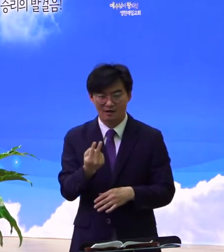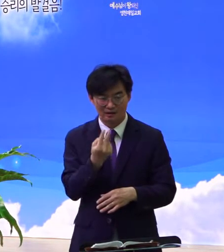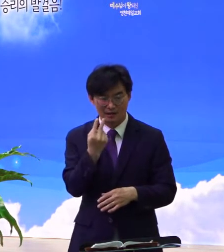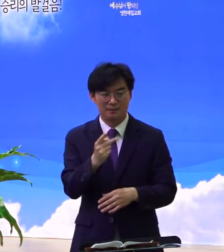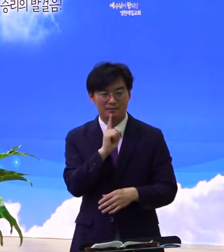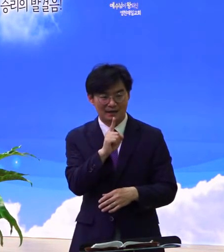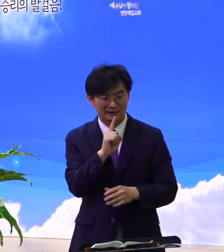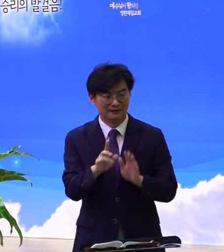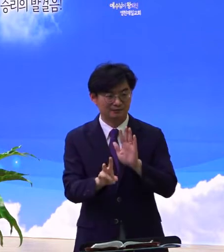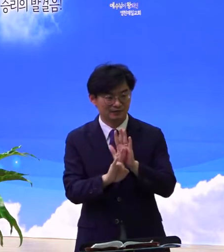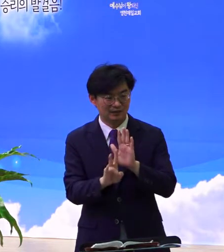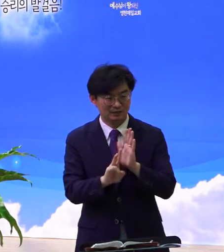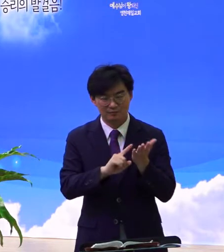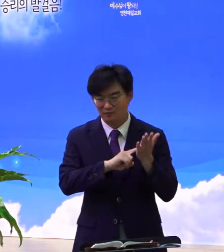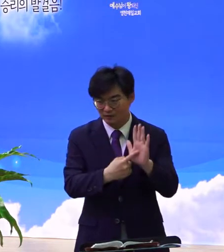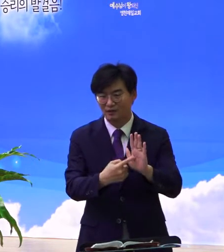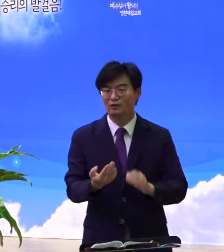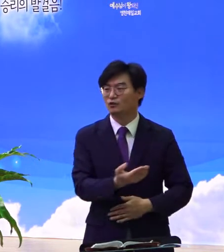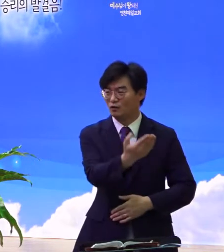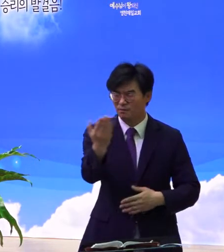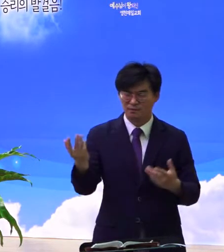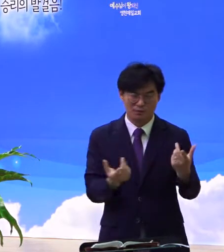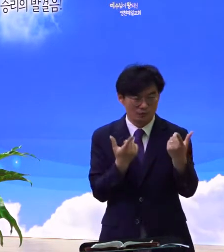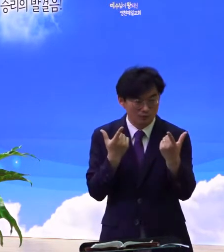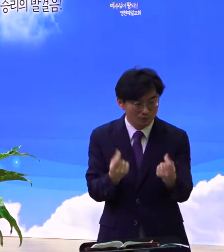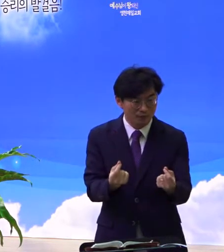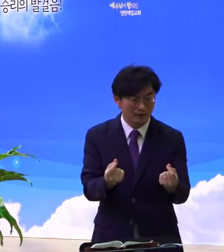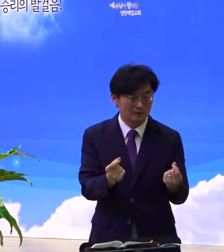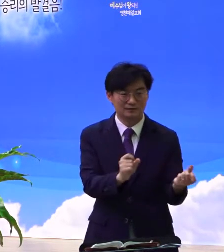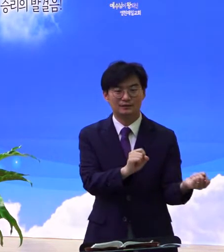일어나기를 주님의 이름으로 축복합니다.